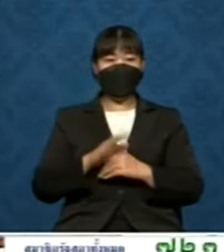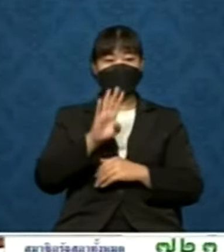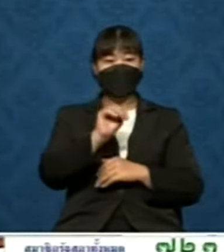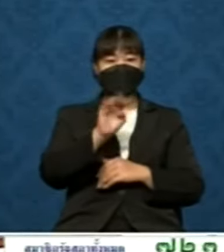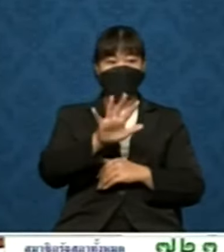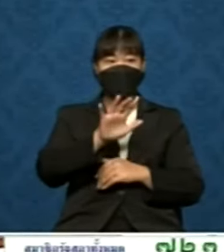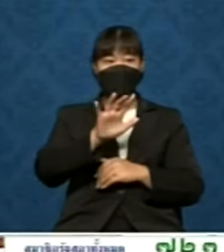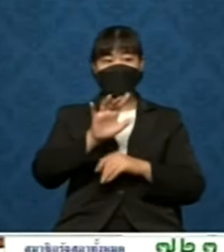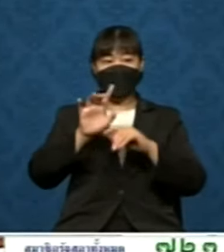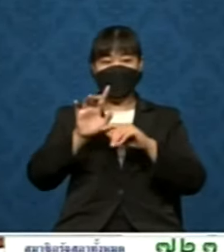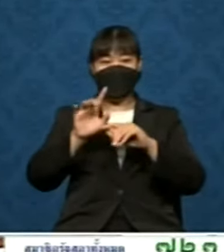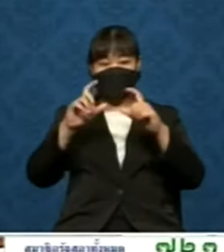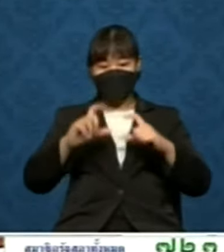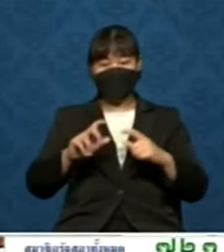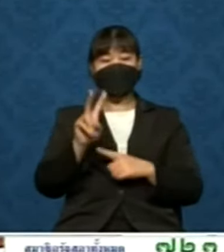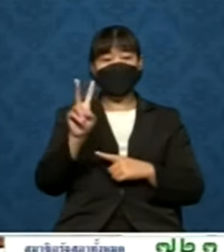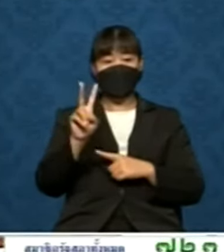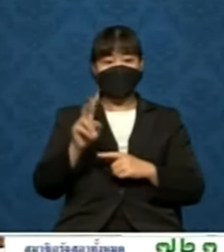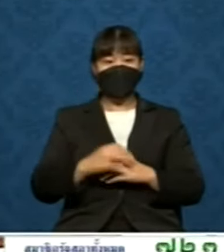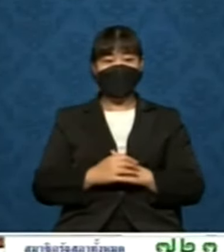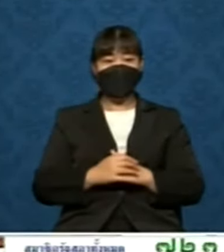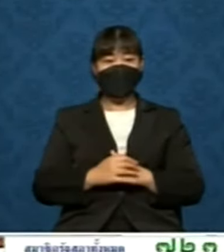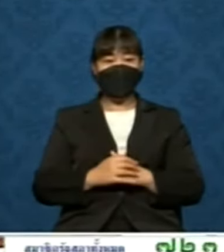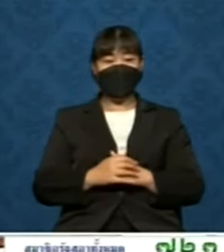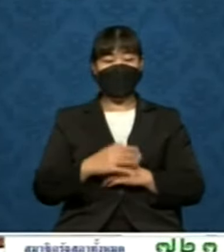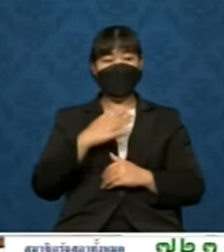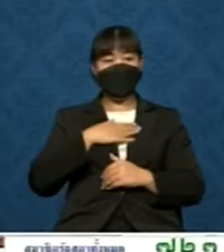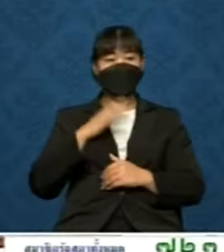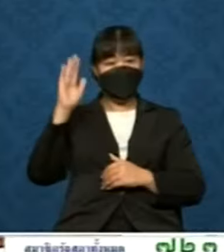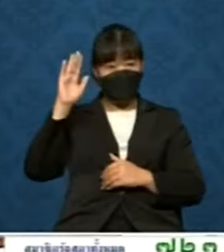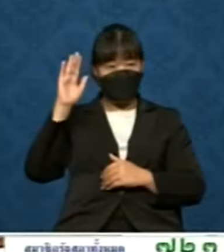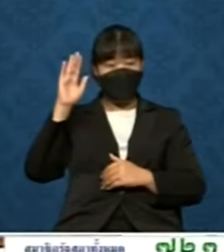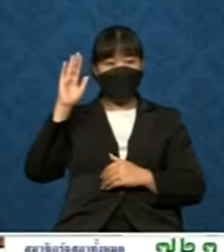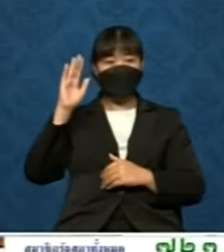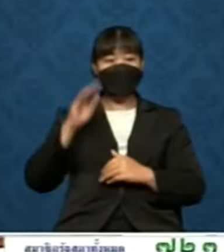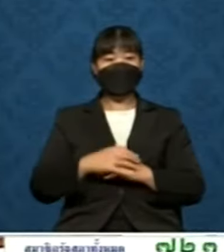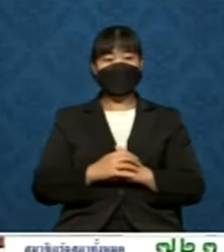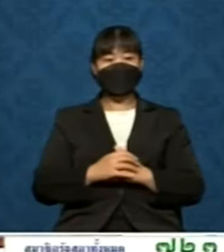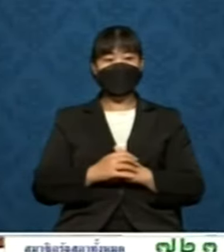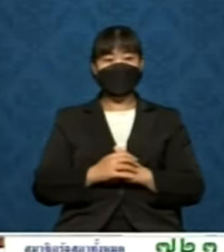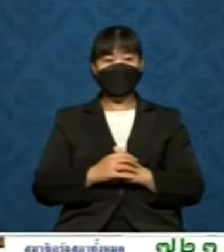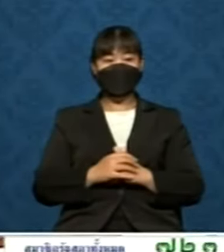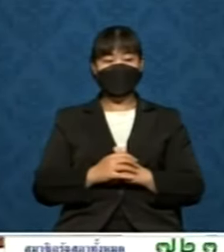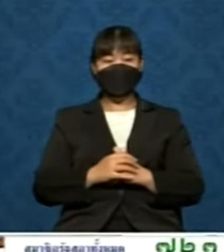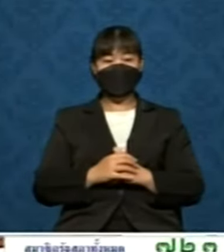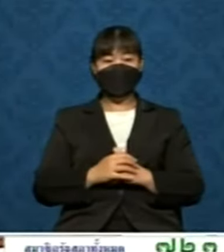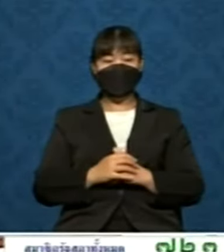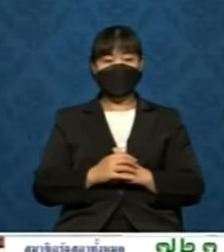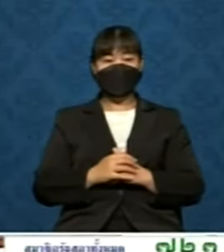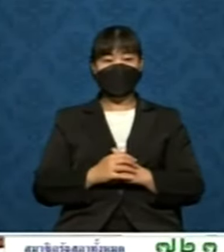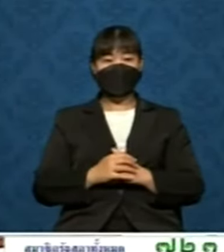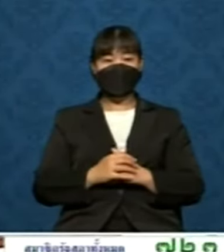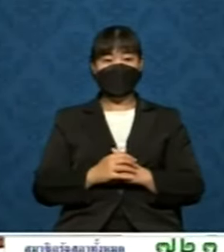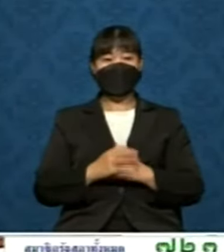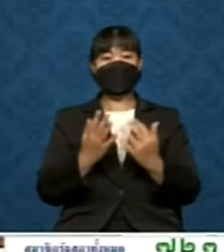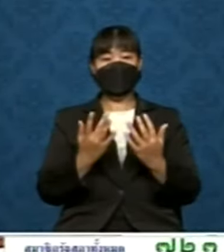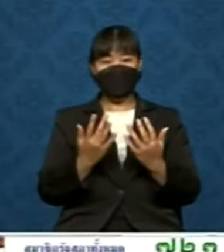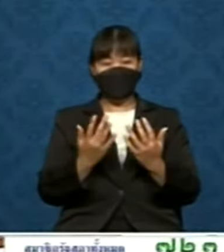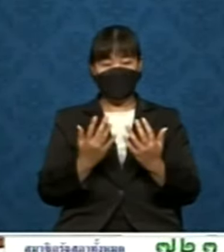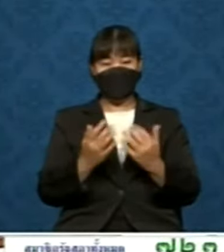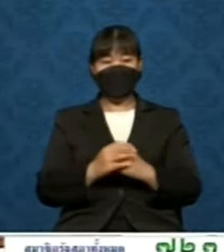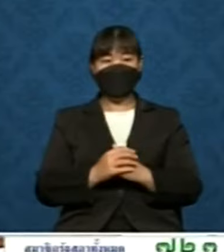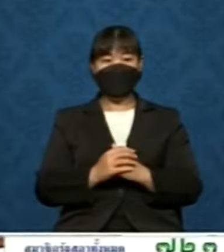มให้นั่งแล้วนะฮะแล้วก็ ผมประท้วงต่อครับท่านประธานครับประท้วงผู้ที่ประท้วงผมครับ เดี๋ยวยังไม่จบเรื่องแรกนะ